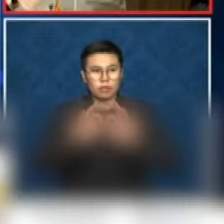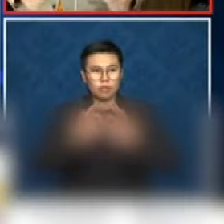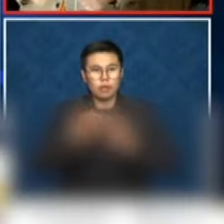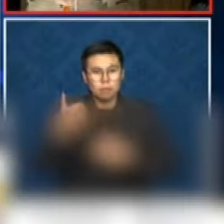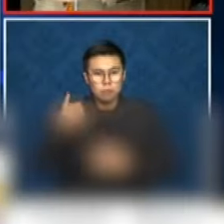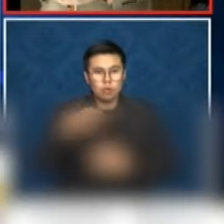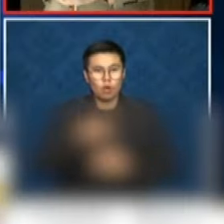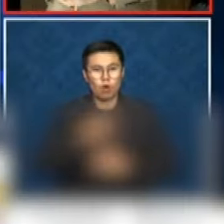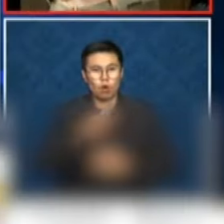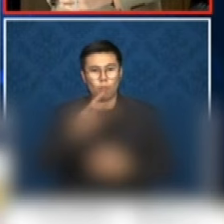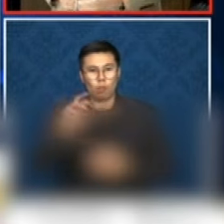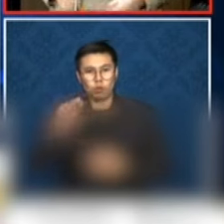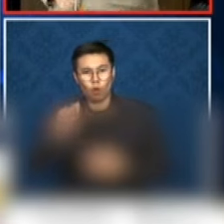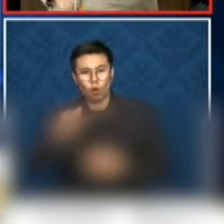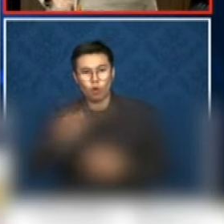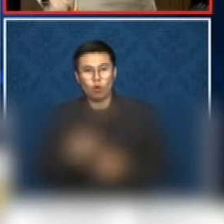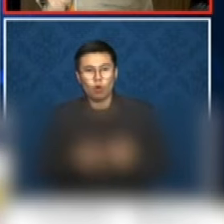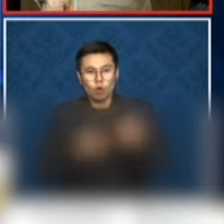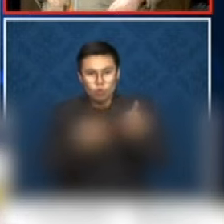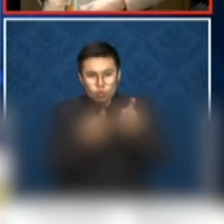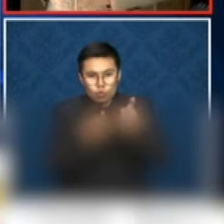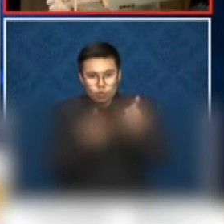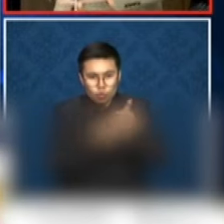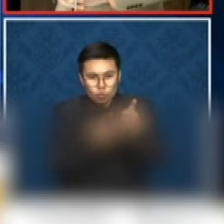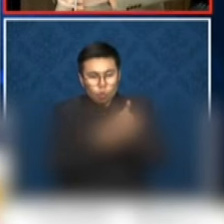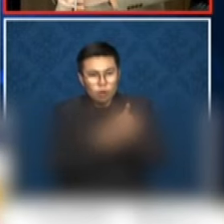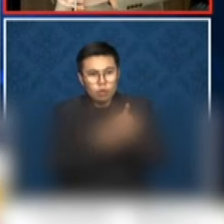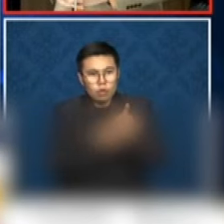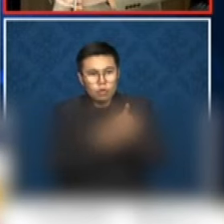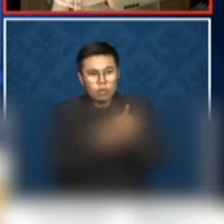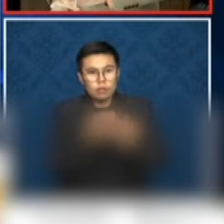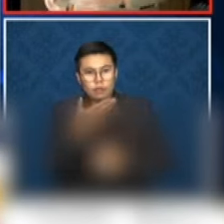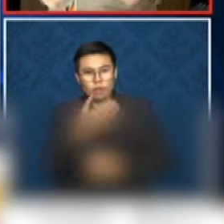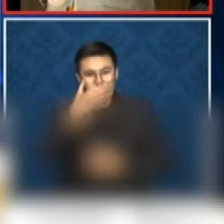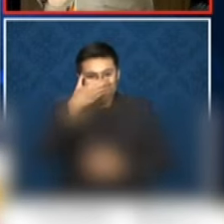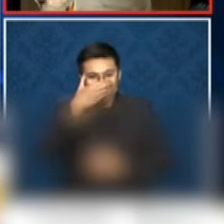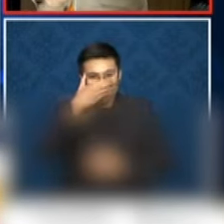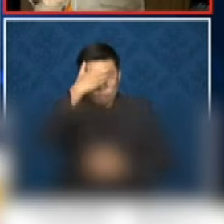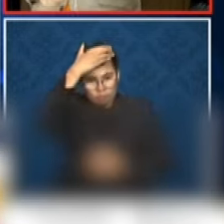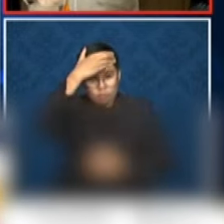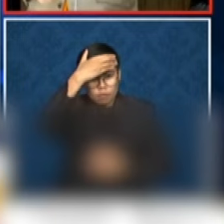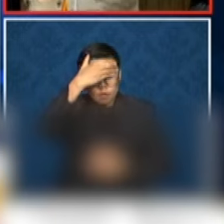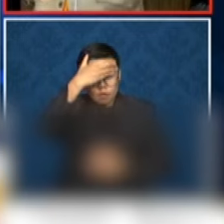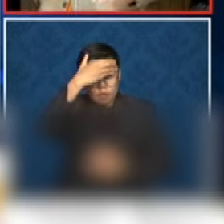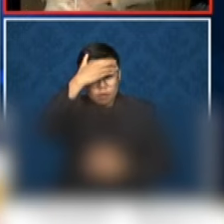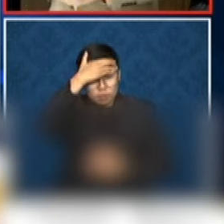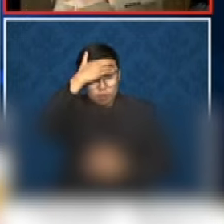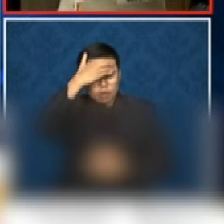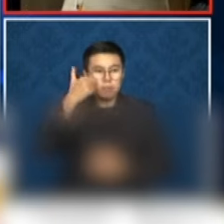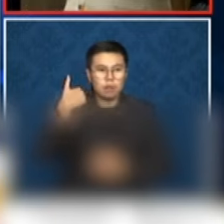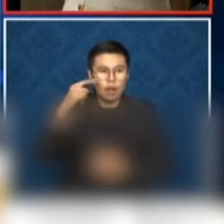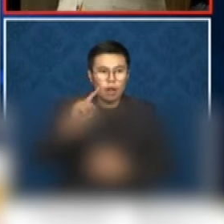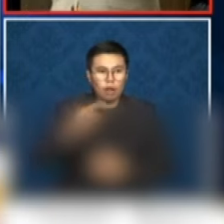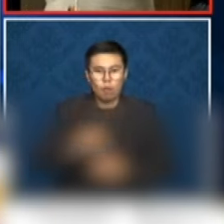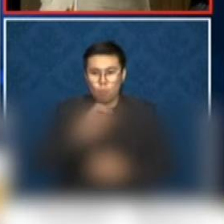ำคัญแม้กระทั่งรัฐมนตรีชาดาพูดถึงการเนรคุณแผ่นดิน มีการปลุกปั่นให้สถานการณ์ร้